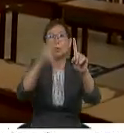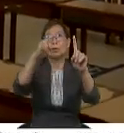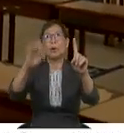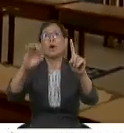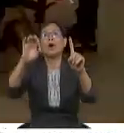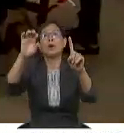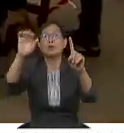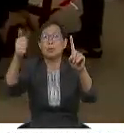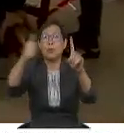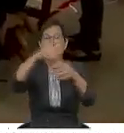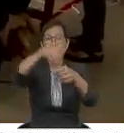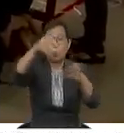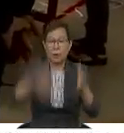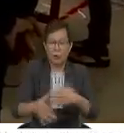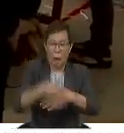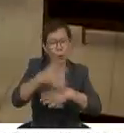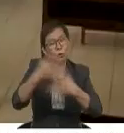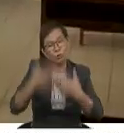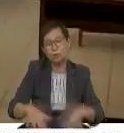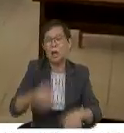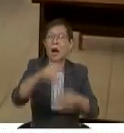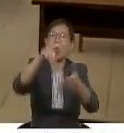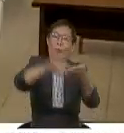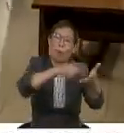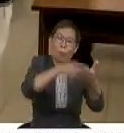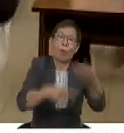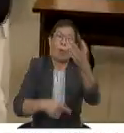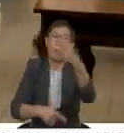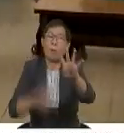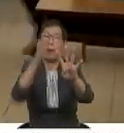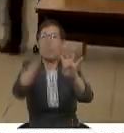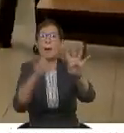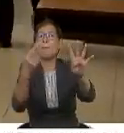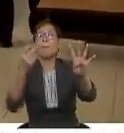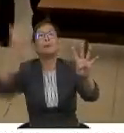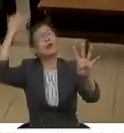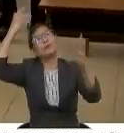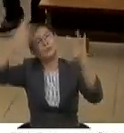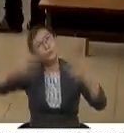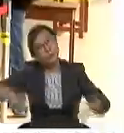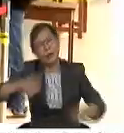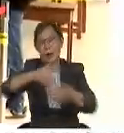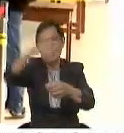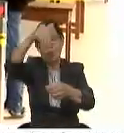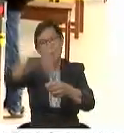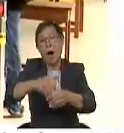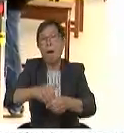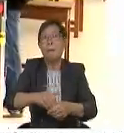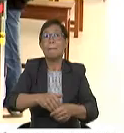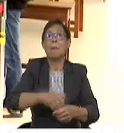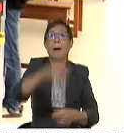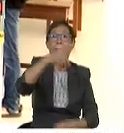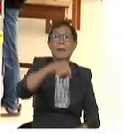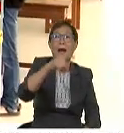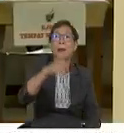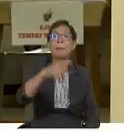pengundi awal telah pun menunaikan tanggungjawab mereka pada 14 Disember yang lalu. Jadi pilihan raya kali ini